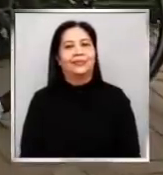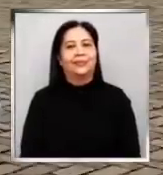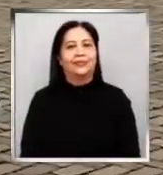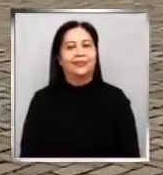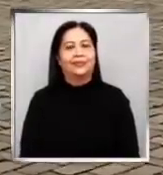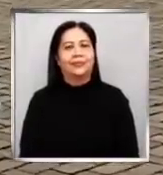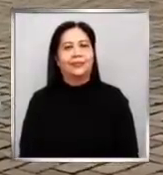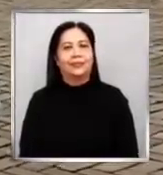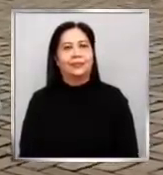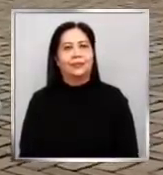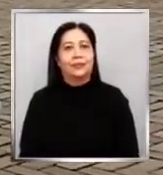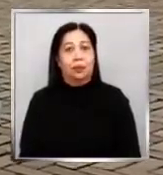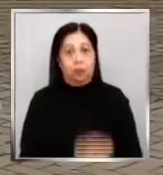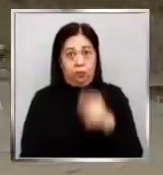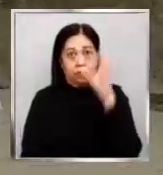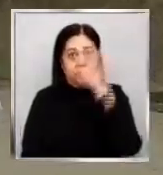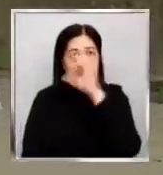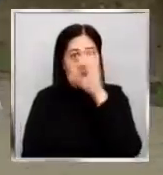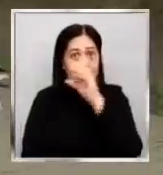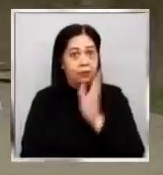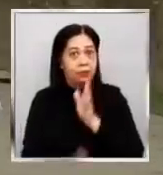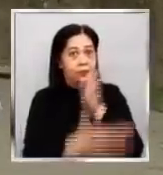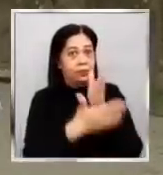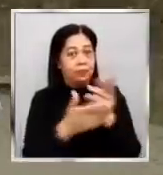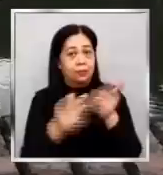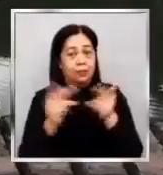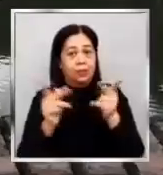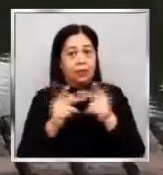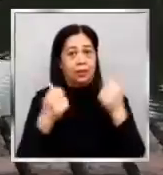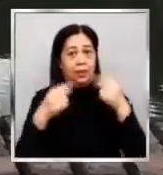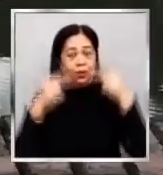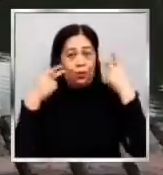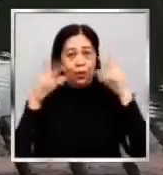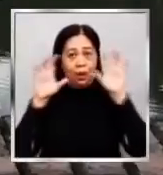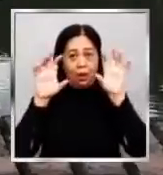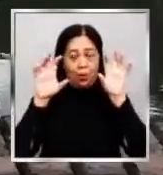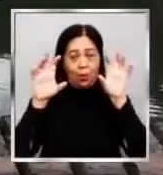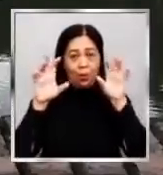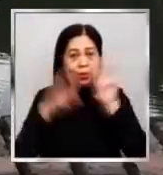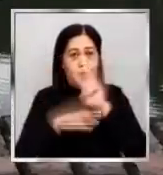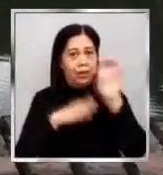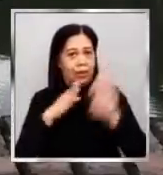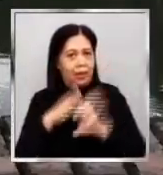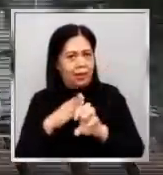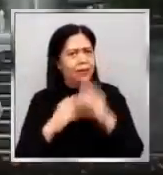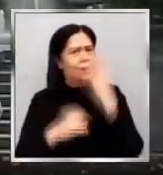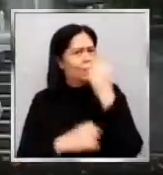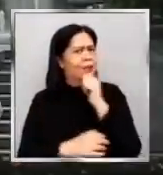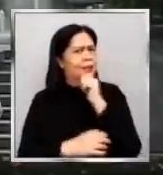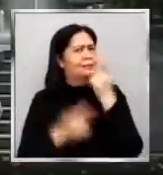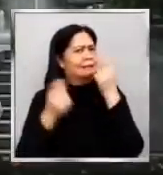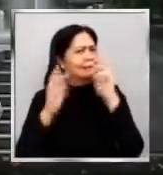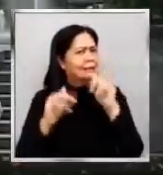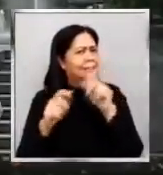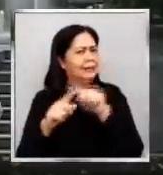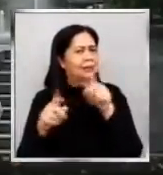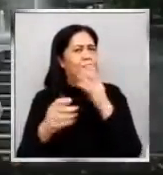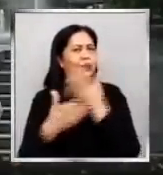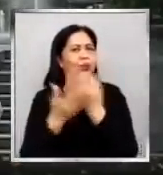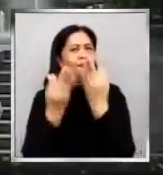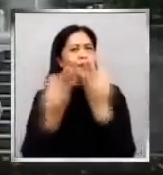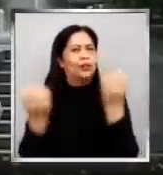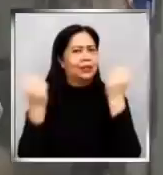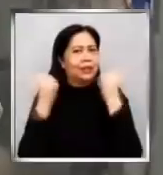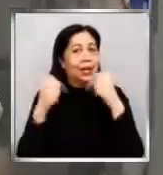Naghahanap ba kayo ng mapupuntahan ngayong Halloween weekend? Ba't di subukang mamasyal sa Fort Santiago sa Intramuros